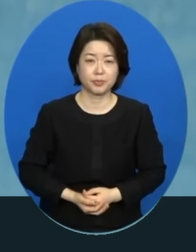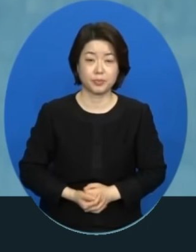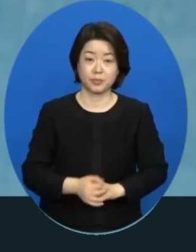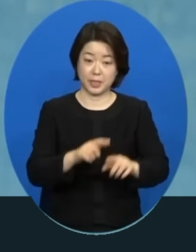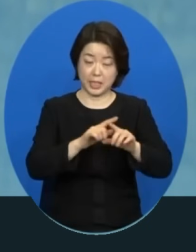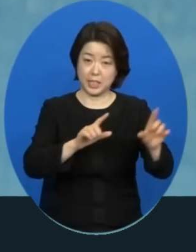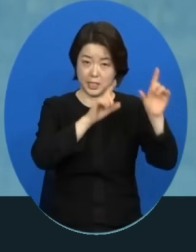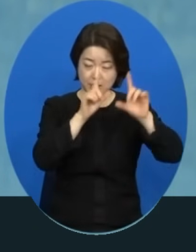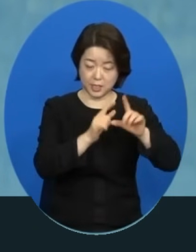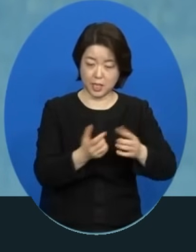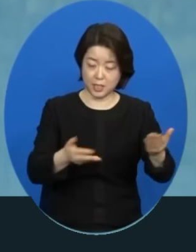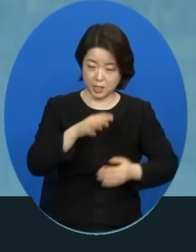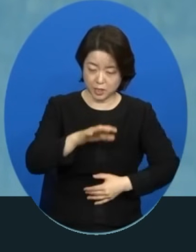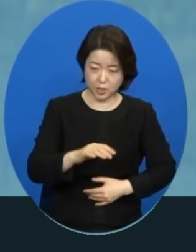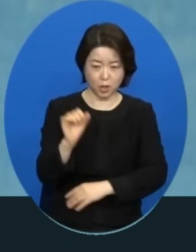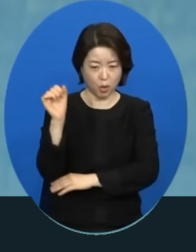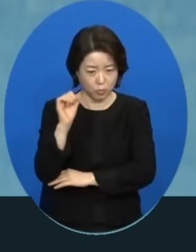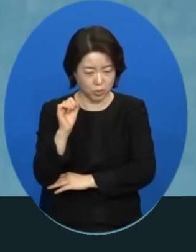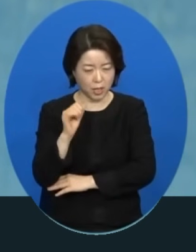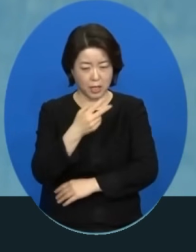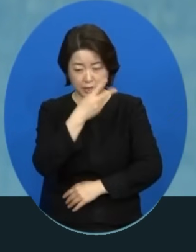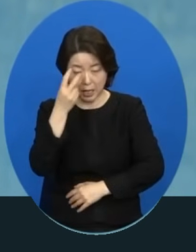일상에서도 직장에서도 운전하면서도 침상에서도